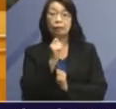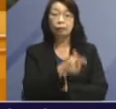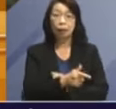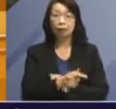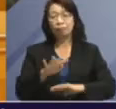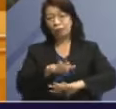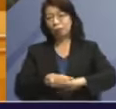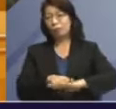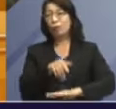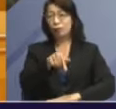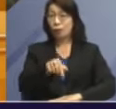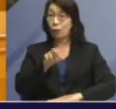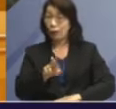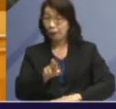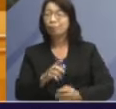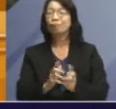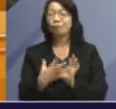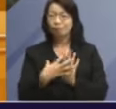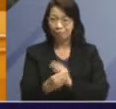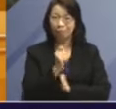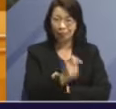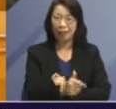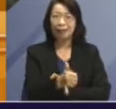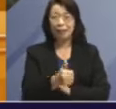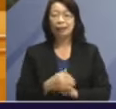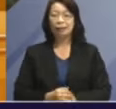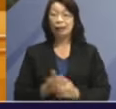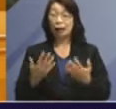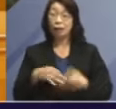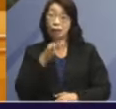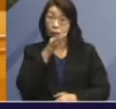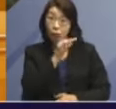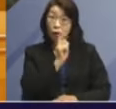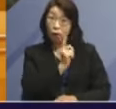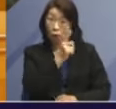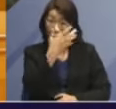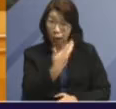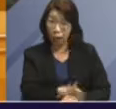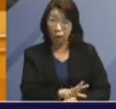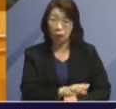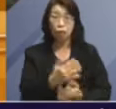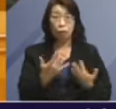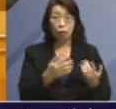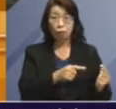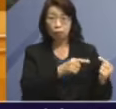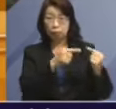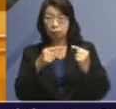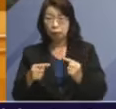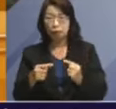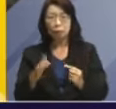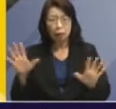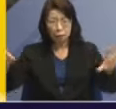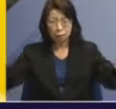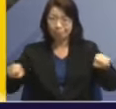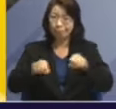งกิ้งได้นะครับแล้วก็หลังจากฟ้องแล้วขอไกลเกลี่ยก็ไกลเกลี่ยเนี่ยมีทั้ง